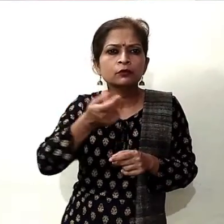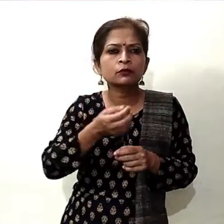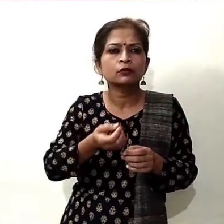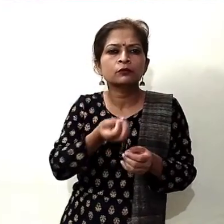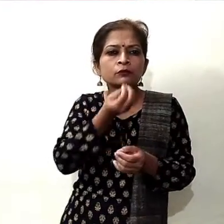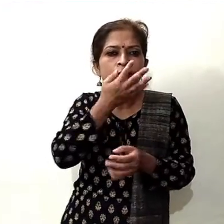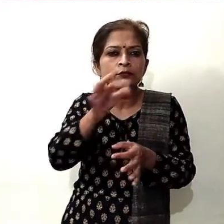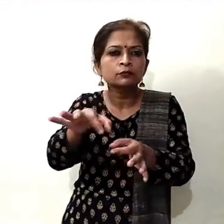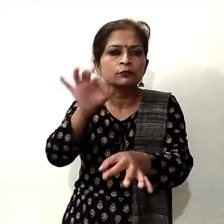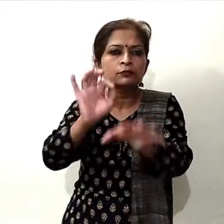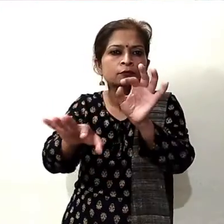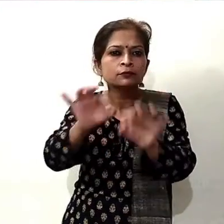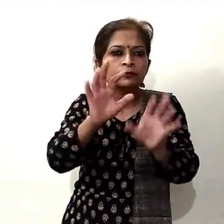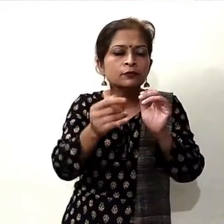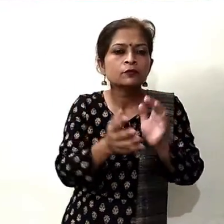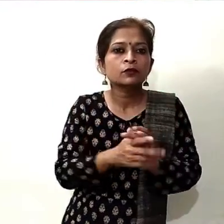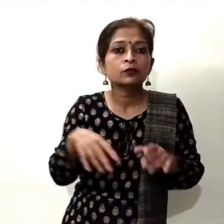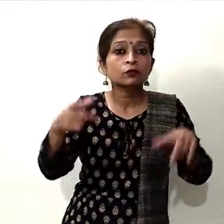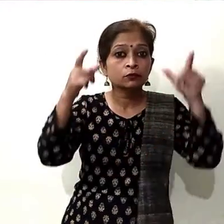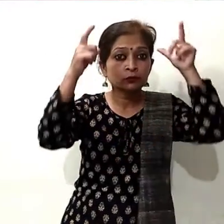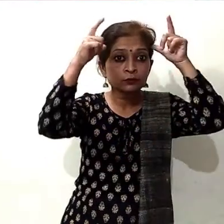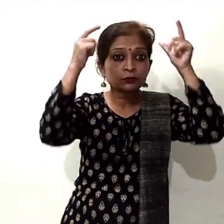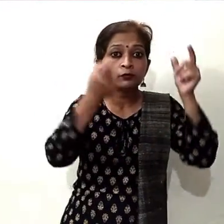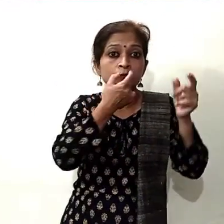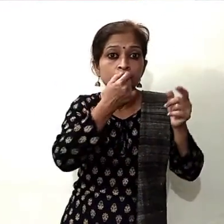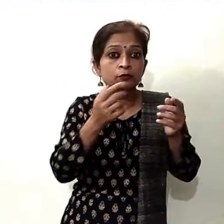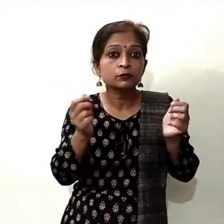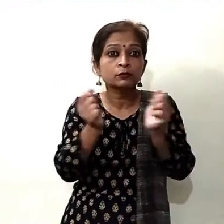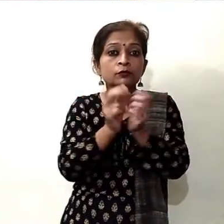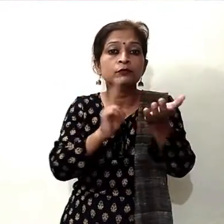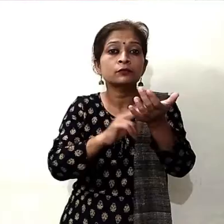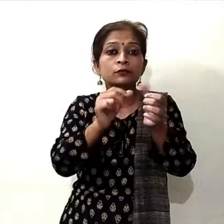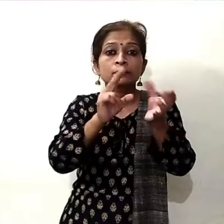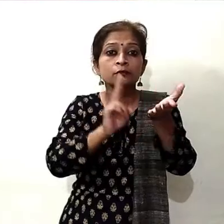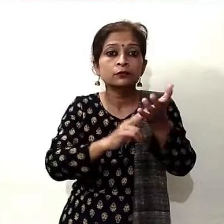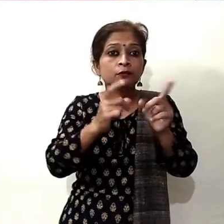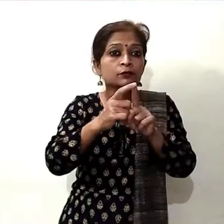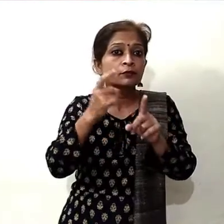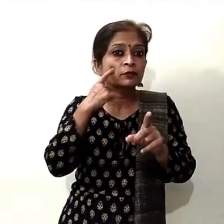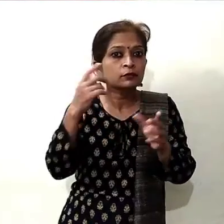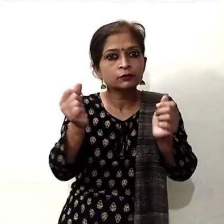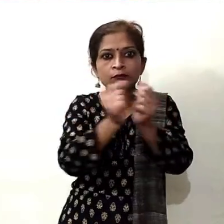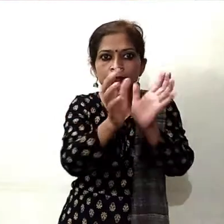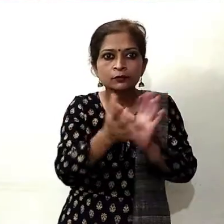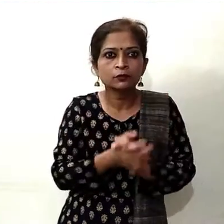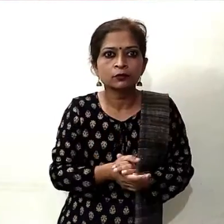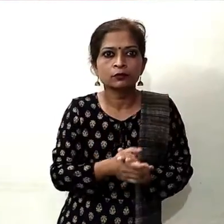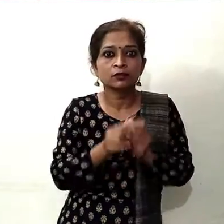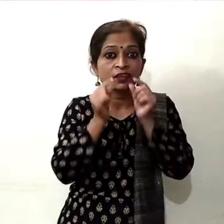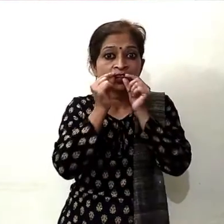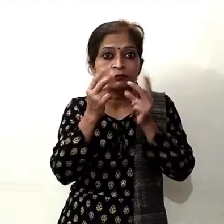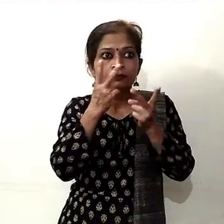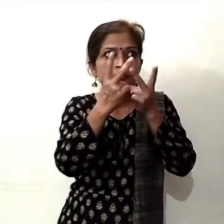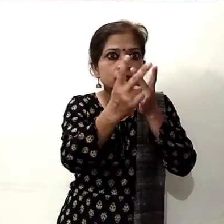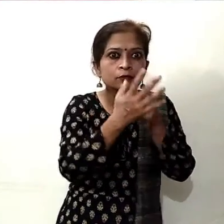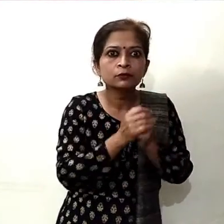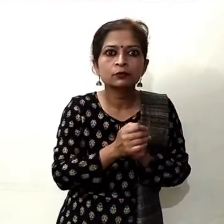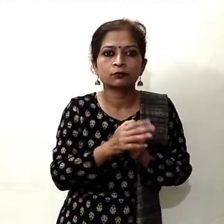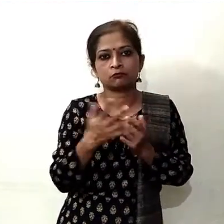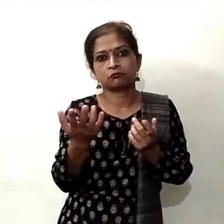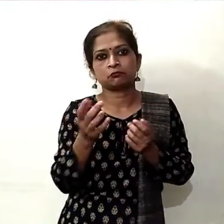और नंदी के साथ नजर आई। तो सबको लगा कि अरे इससे अच्छी तो रानी कोई हो नहीं सकती। तो तुरंत गए, अंधक को बोला